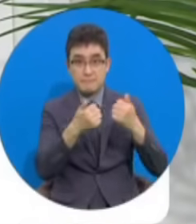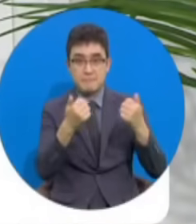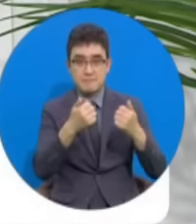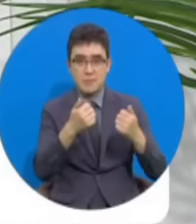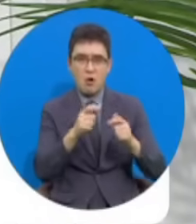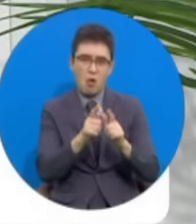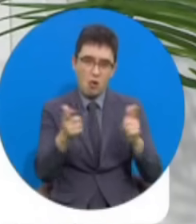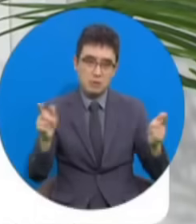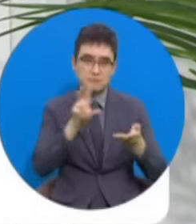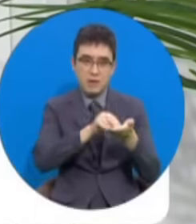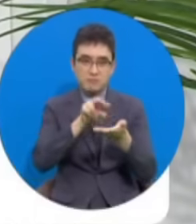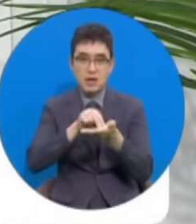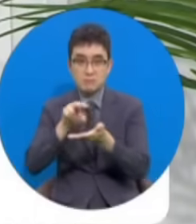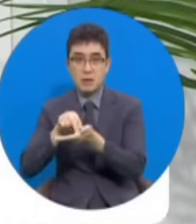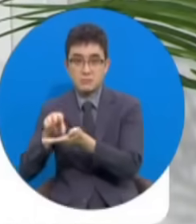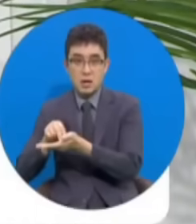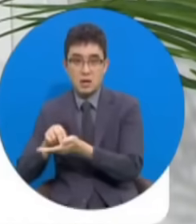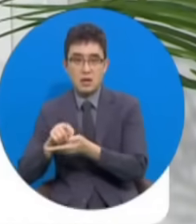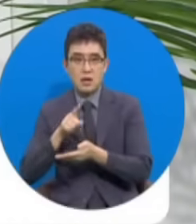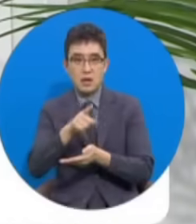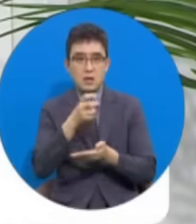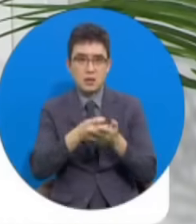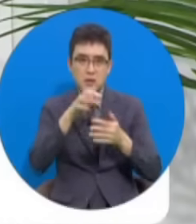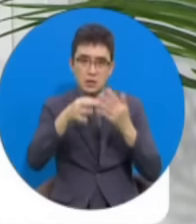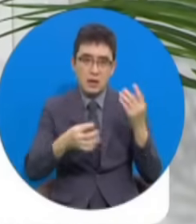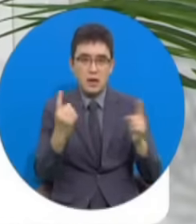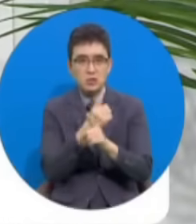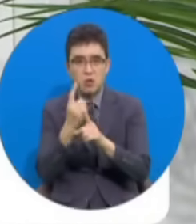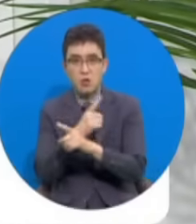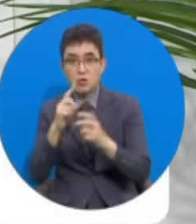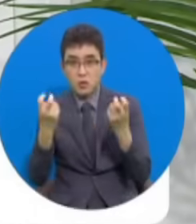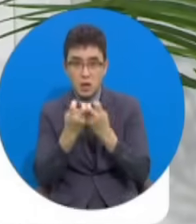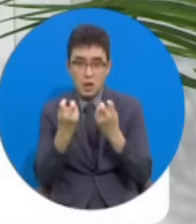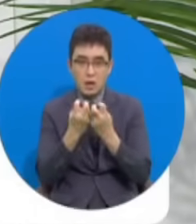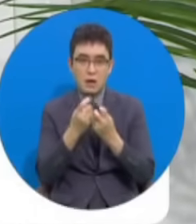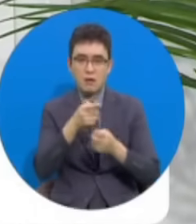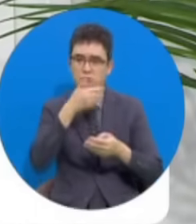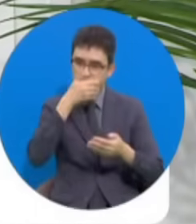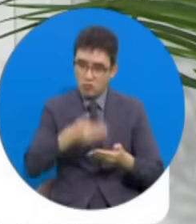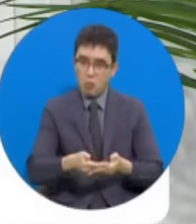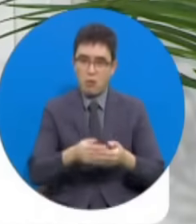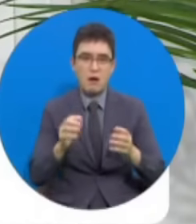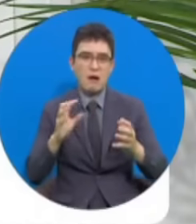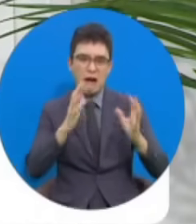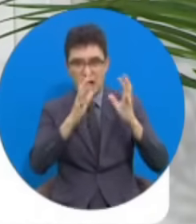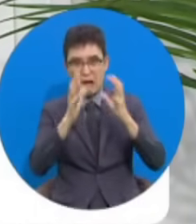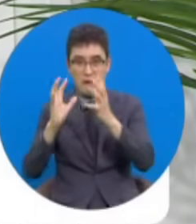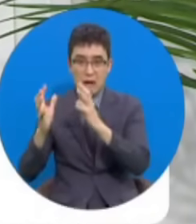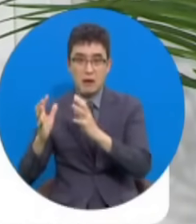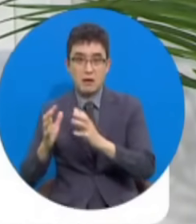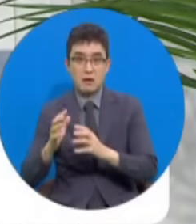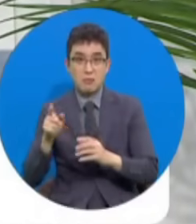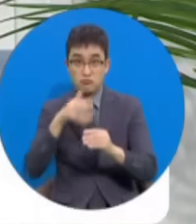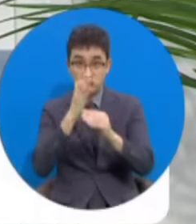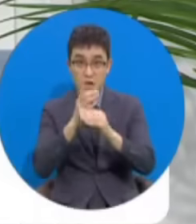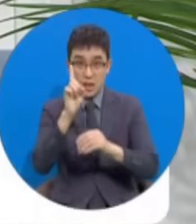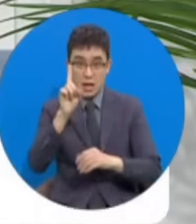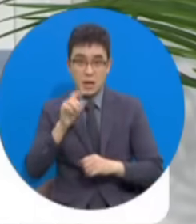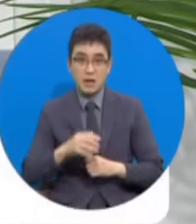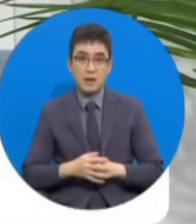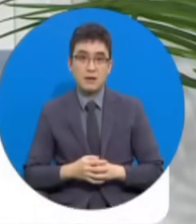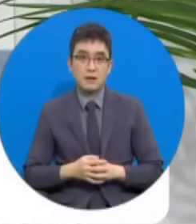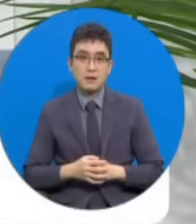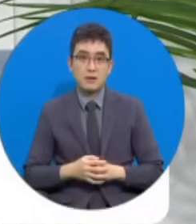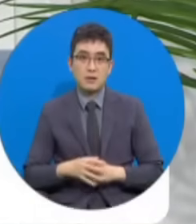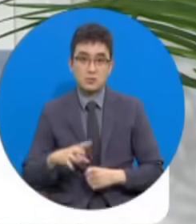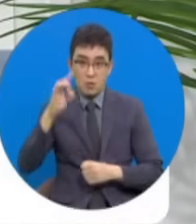이야기들이 나왔고 이 제도 개선까지는 어떻게 이룰 것인가에 대한 내용들이 주된 내용이었습니다. 그중에 하나가 우리가 이 내용들을